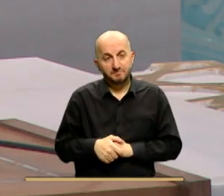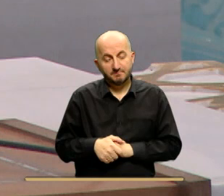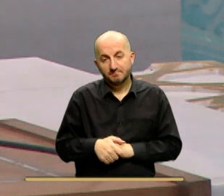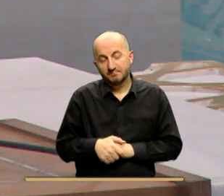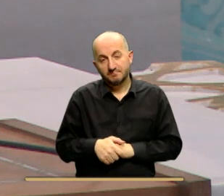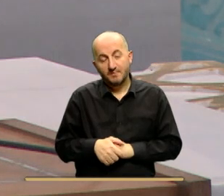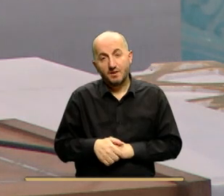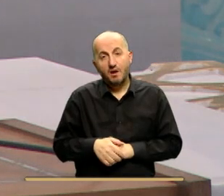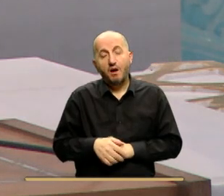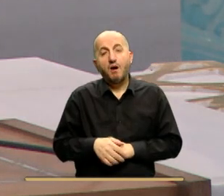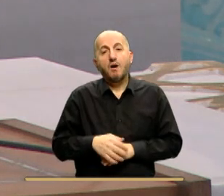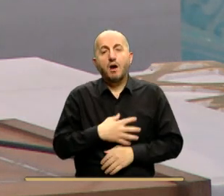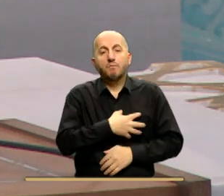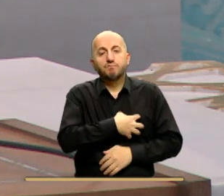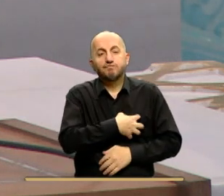Hazreti Hamza'yı,